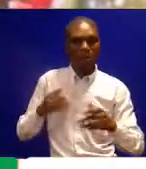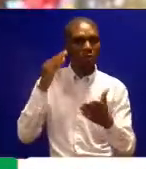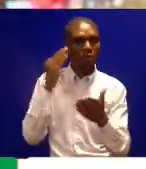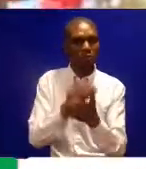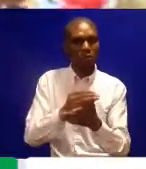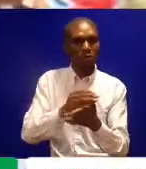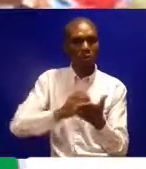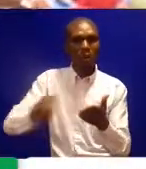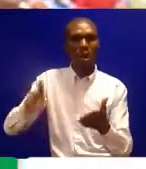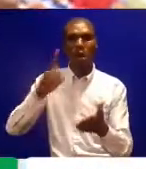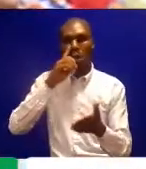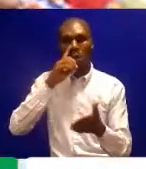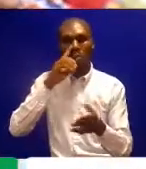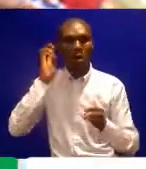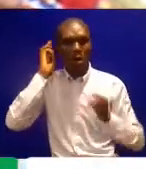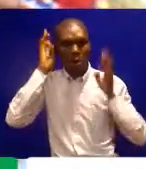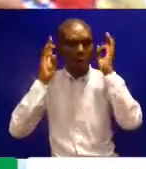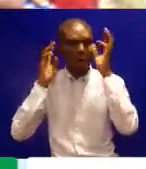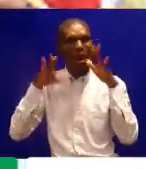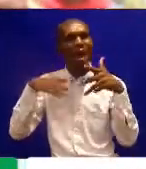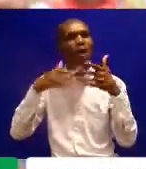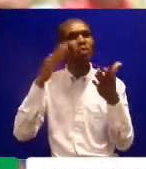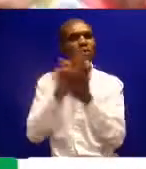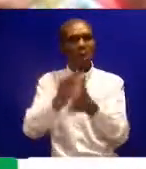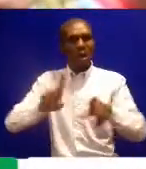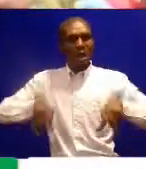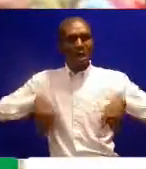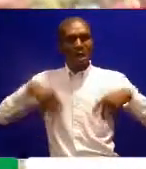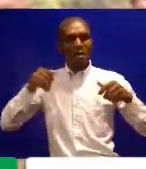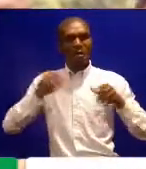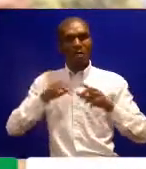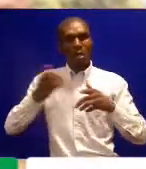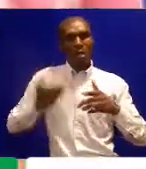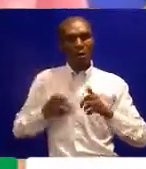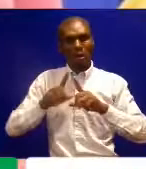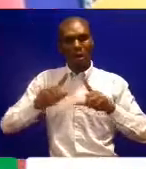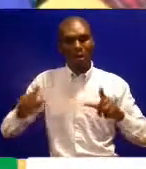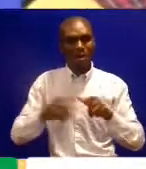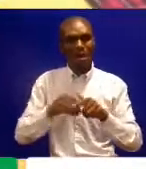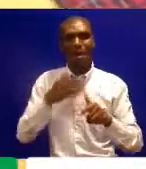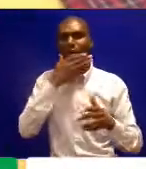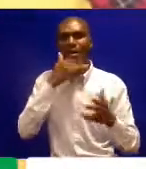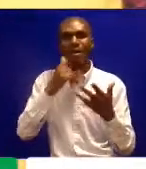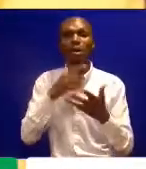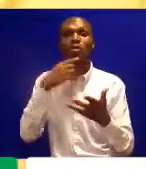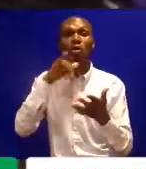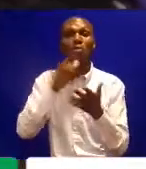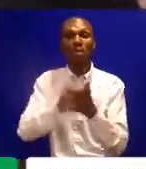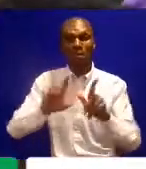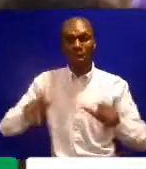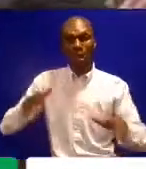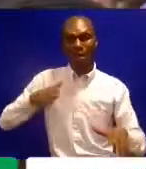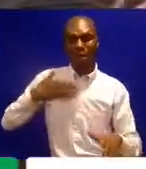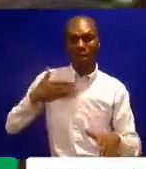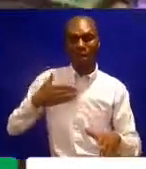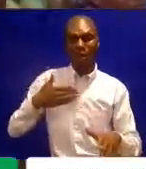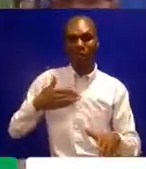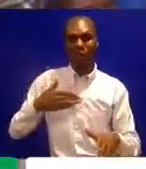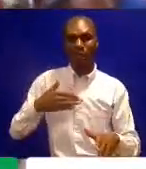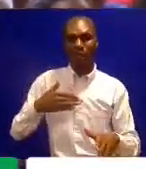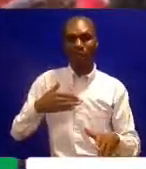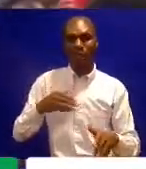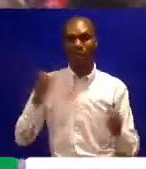irane tenka wando kano akinda amenye ugure mwomoga bandu mwomoga kondebe ti ugure mwomoga Voigo nigo omochokoro ye wimiaka